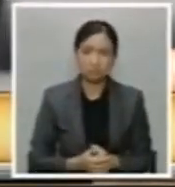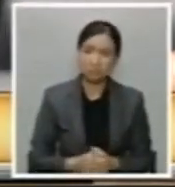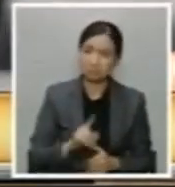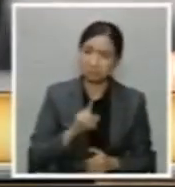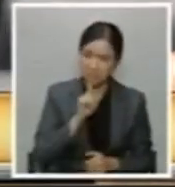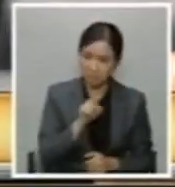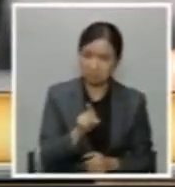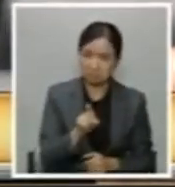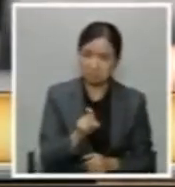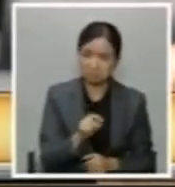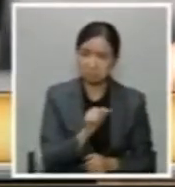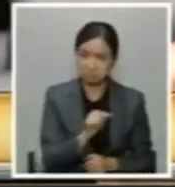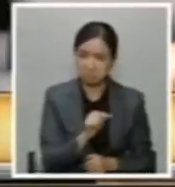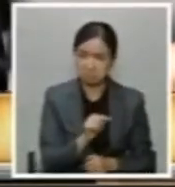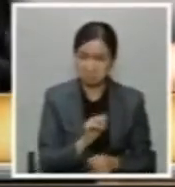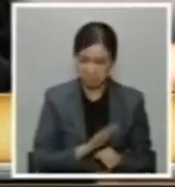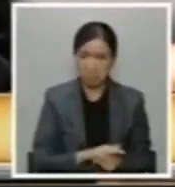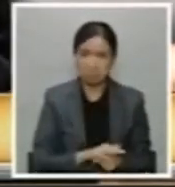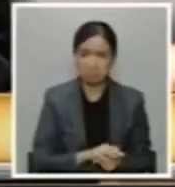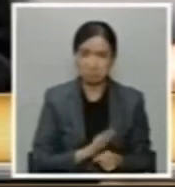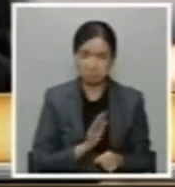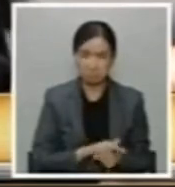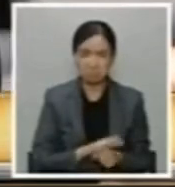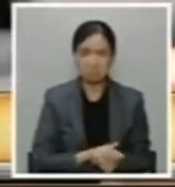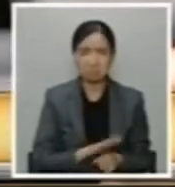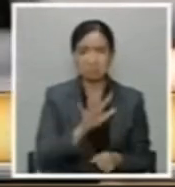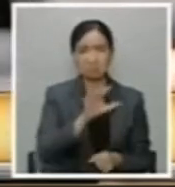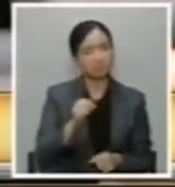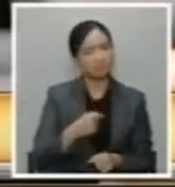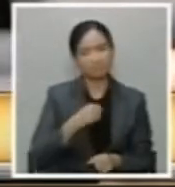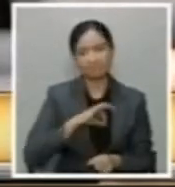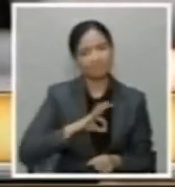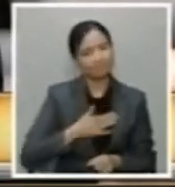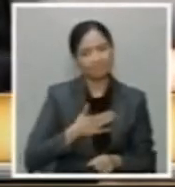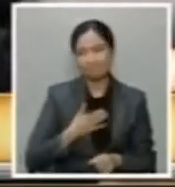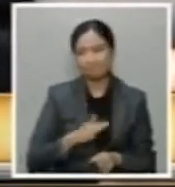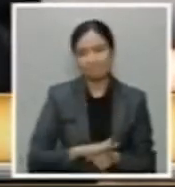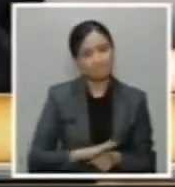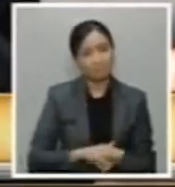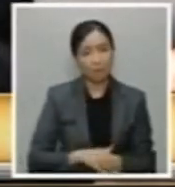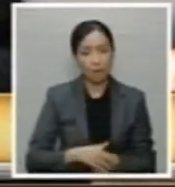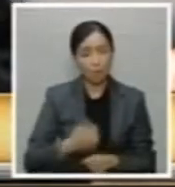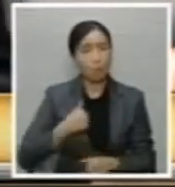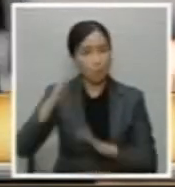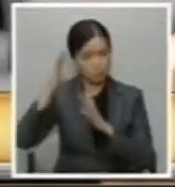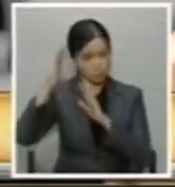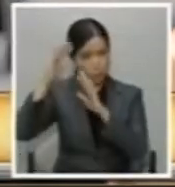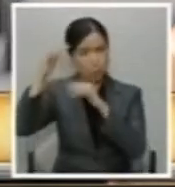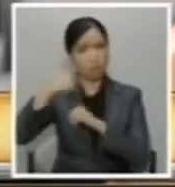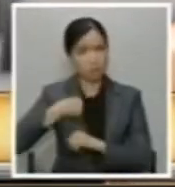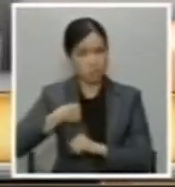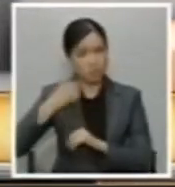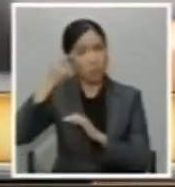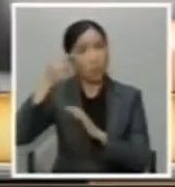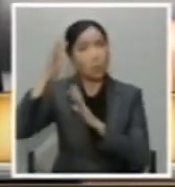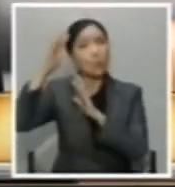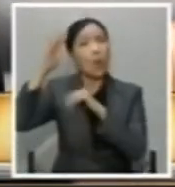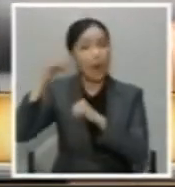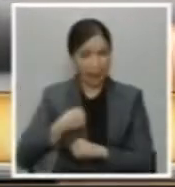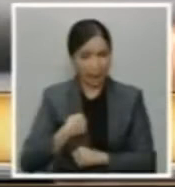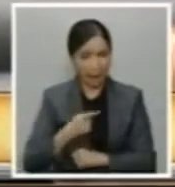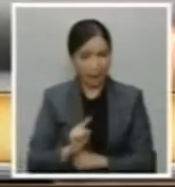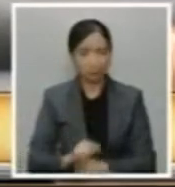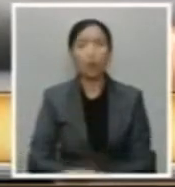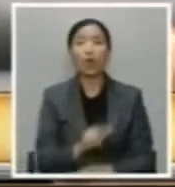ดับนี้เราควรที่จะพอใจแล้วหรือไม่สิ่งหนึ่งที่ผมคาดหวังไว้แต่แรกนะครับก็คือ